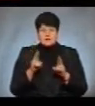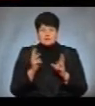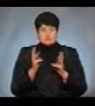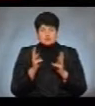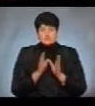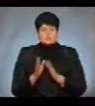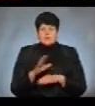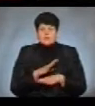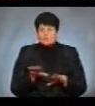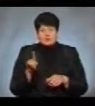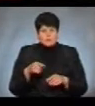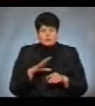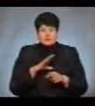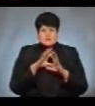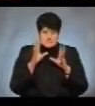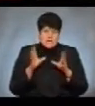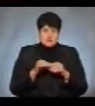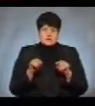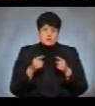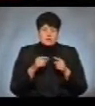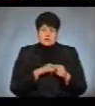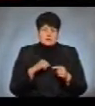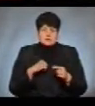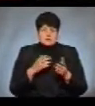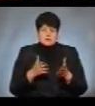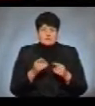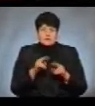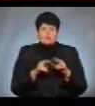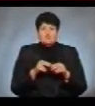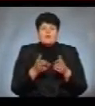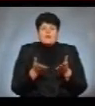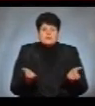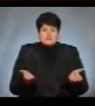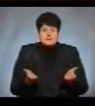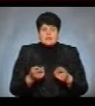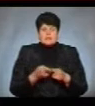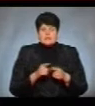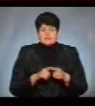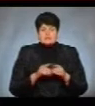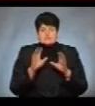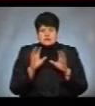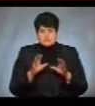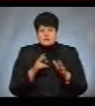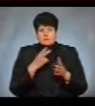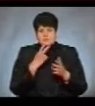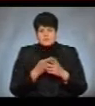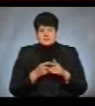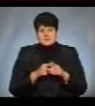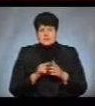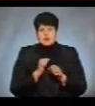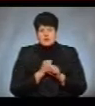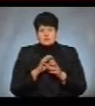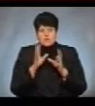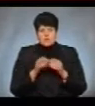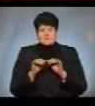не було вимог, були загальні створені людьми самими, тому, відповідно, вони так побудувалися. Чинним законодавством передбачено регулювання це питання, робиться